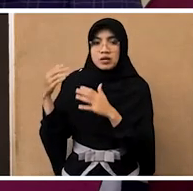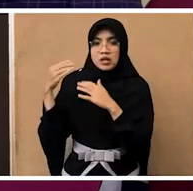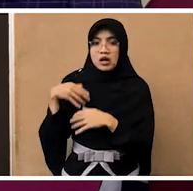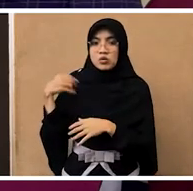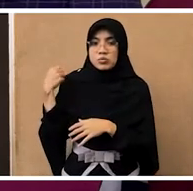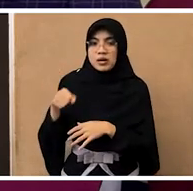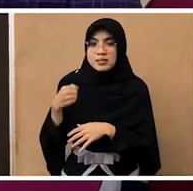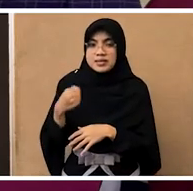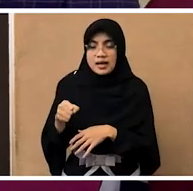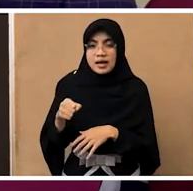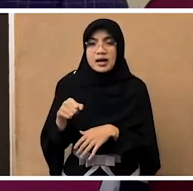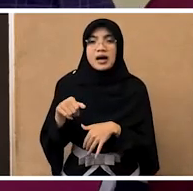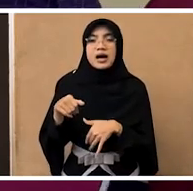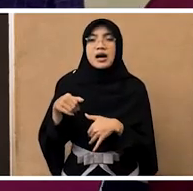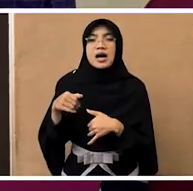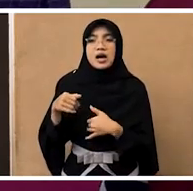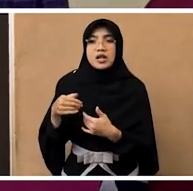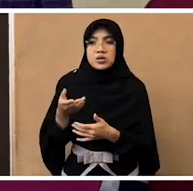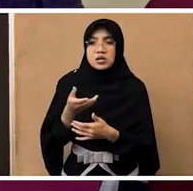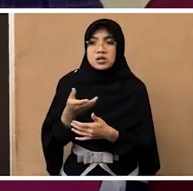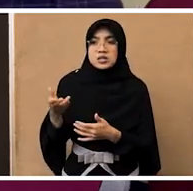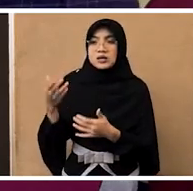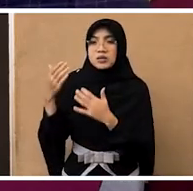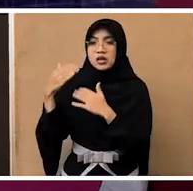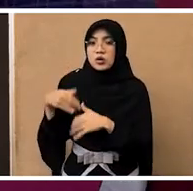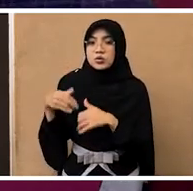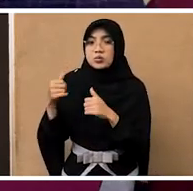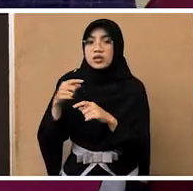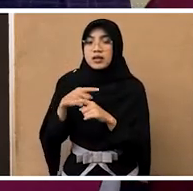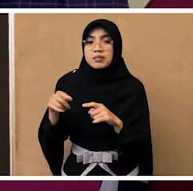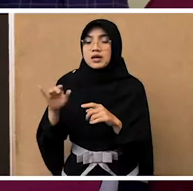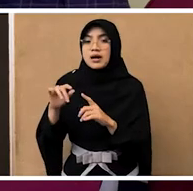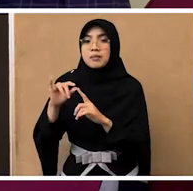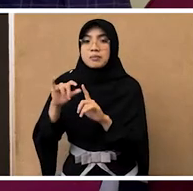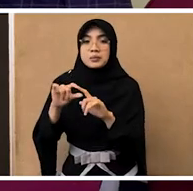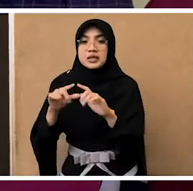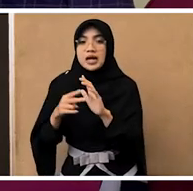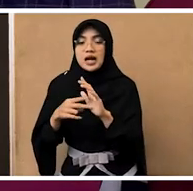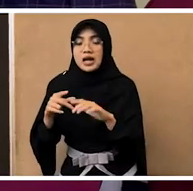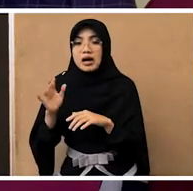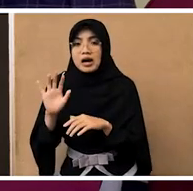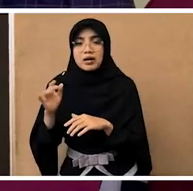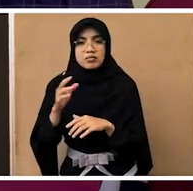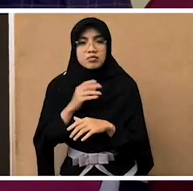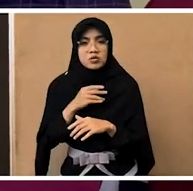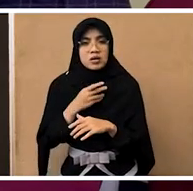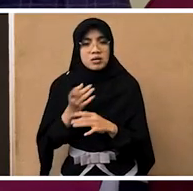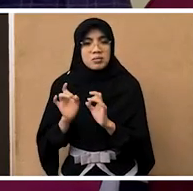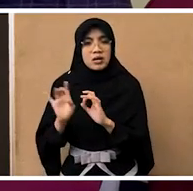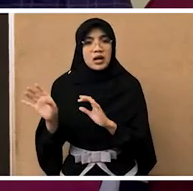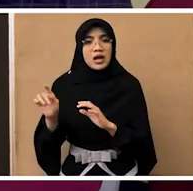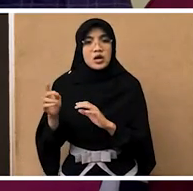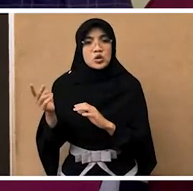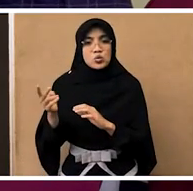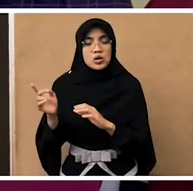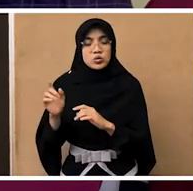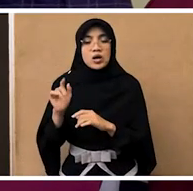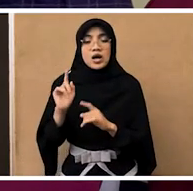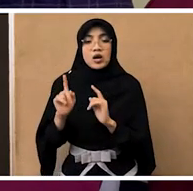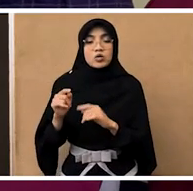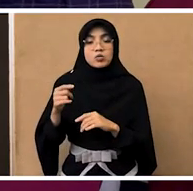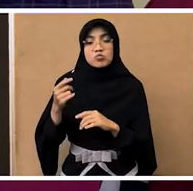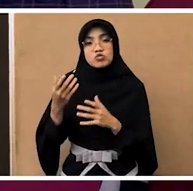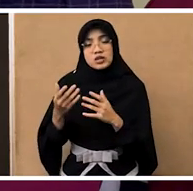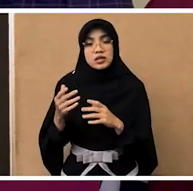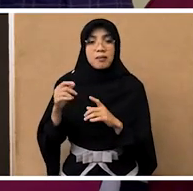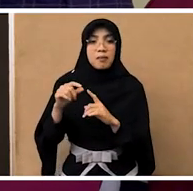bertanggung jawab atau dia tetap mempertanggungjawab tapi tidak dapat dibedakan yang berbeda kalau dia Katakanlah